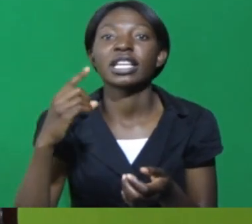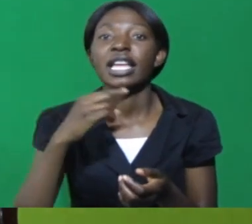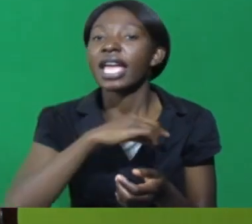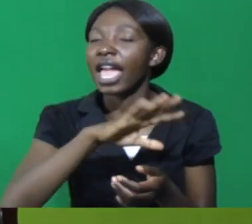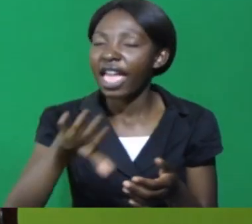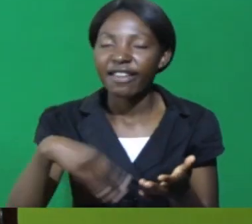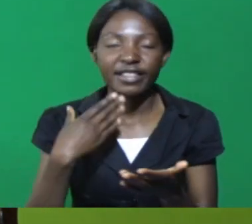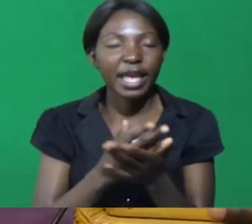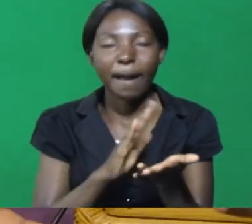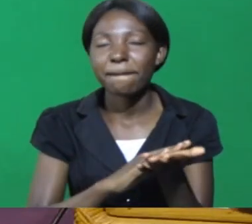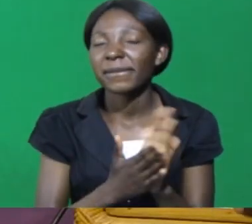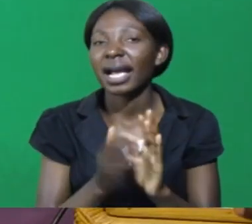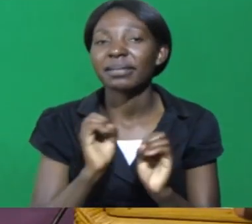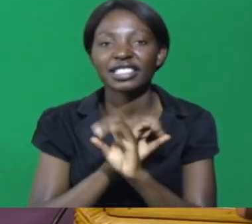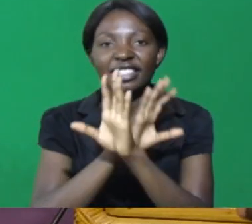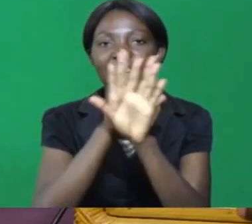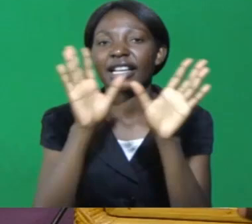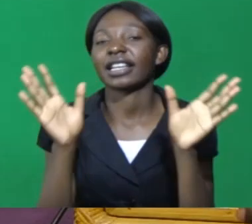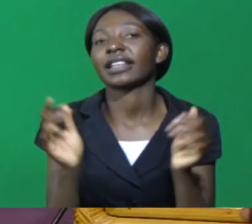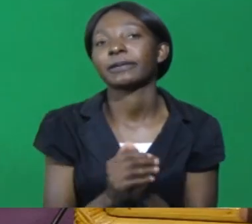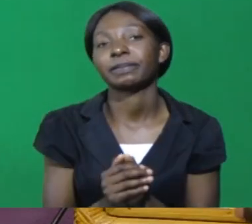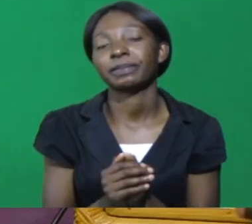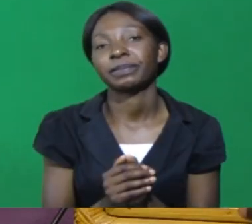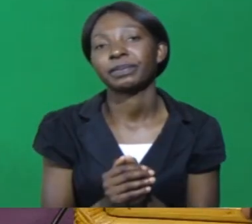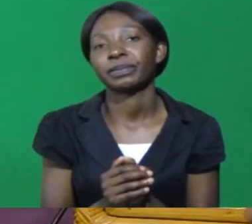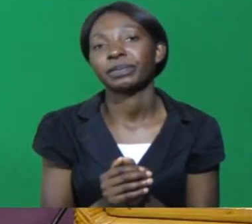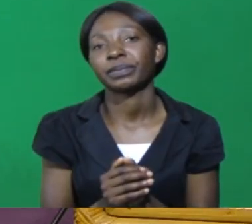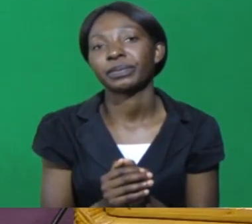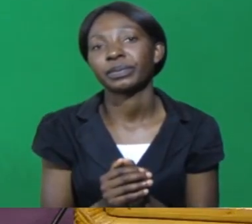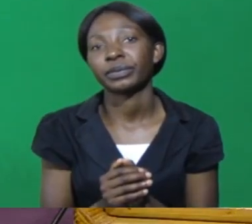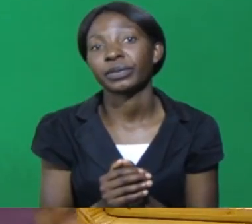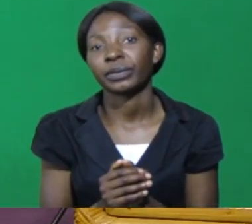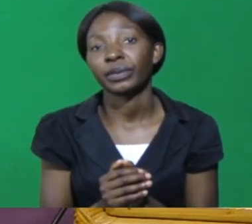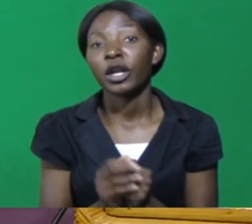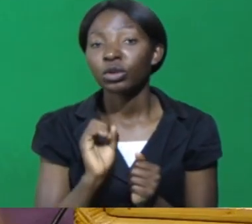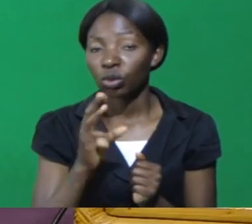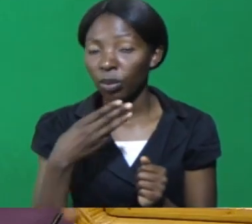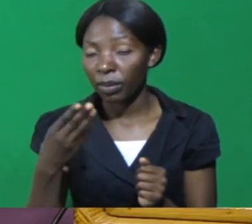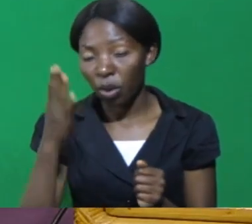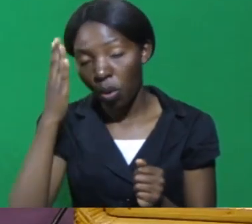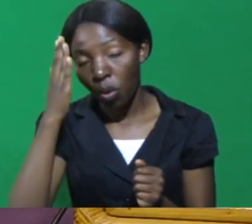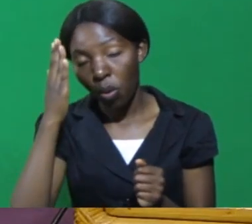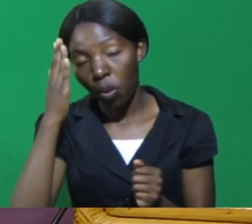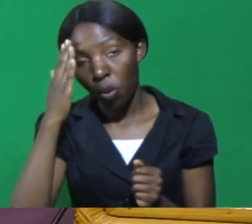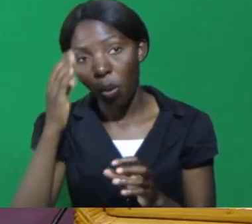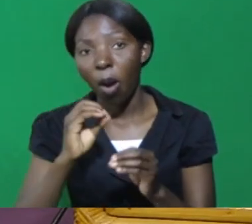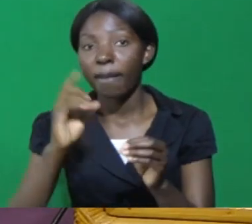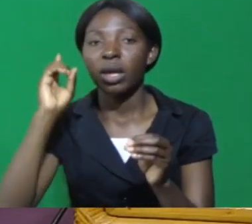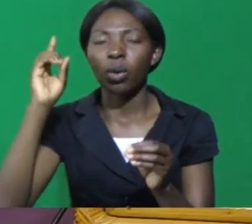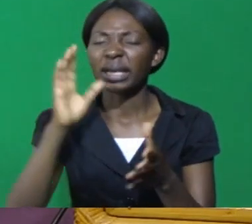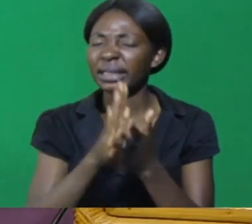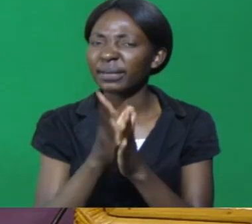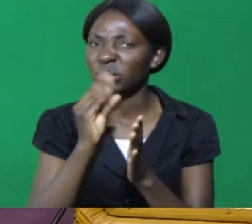dzedu inyaya dzemumusha inyaya dzemumusha kune vana vaMwari apa handisi kureva kuti vechechi yakati